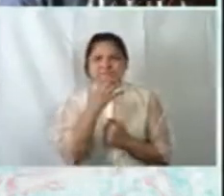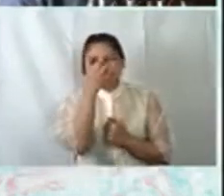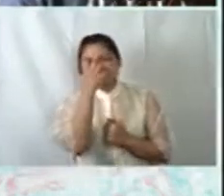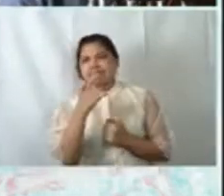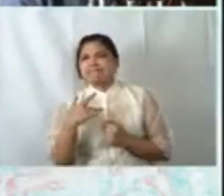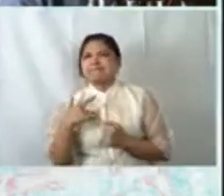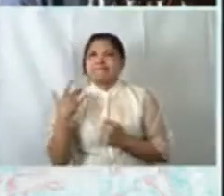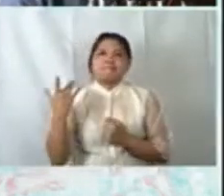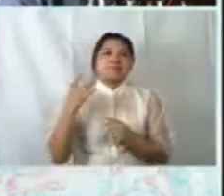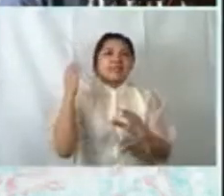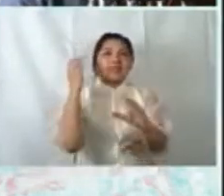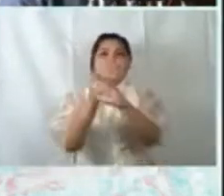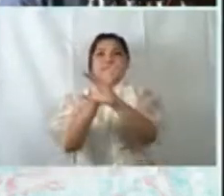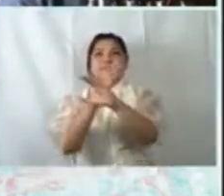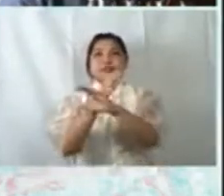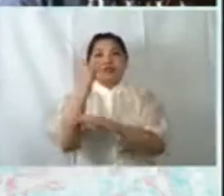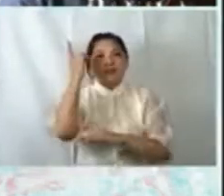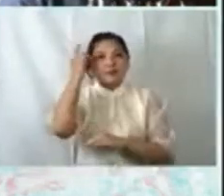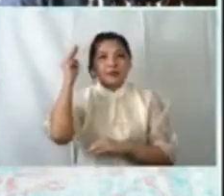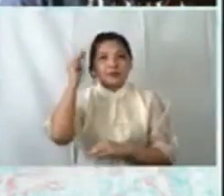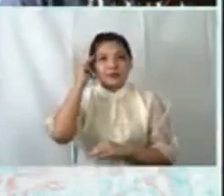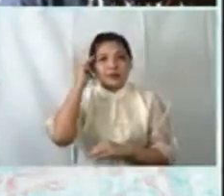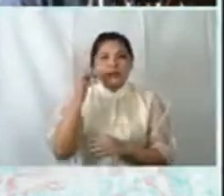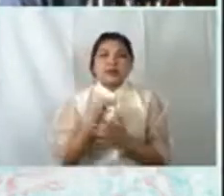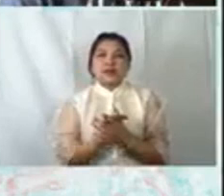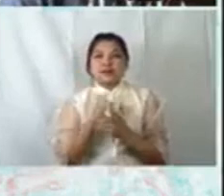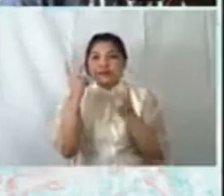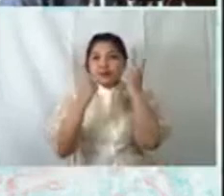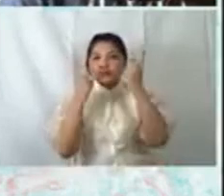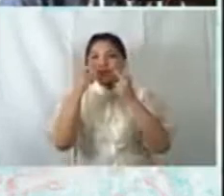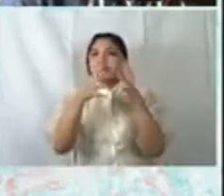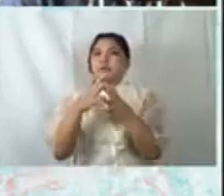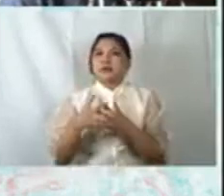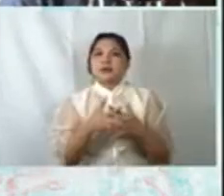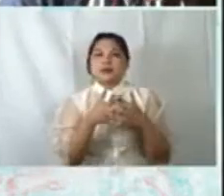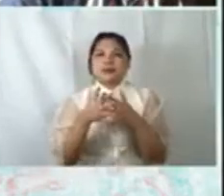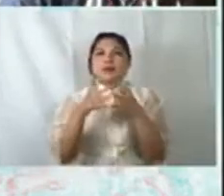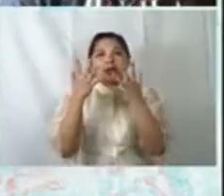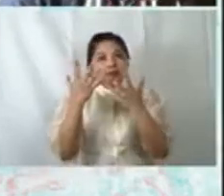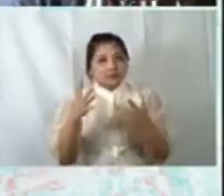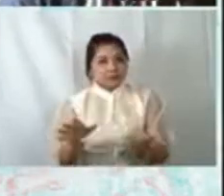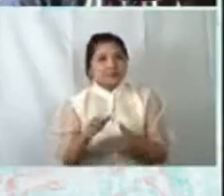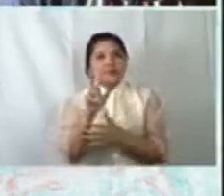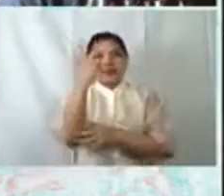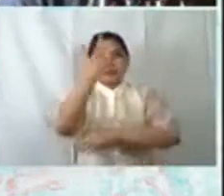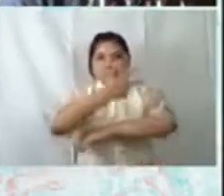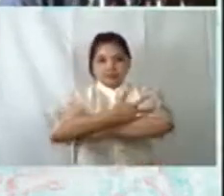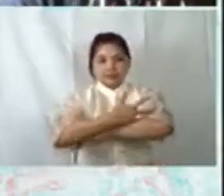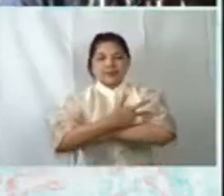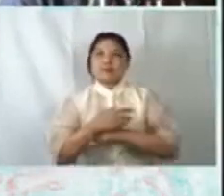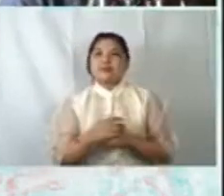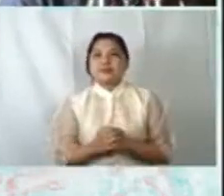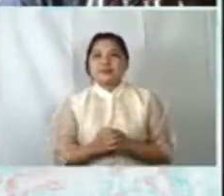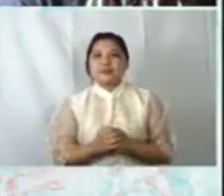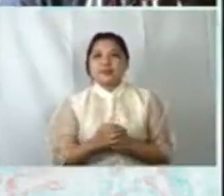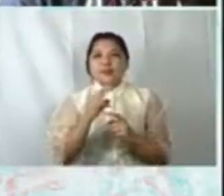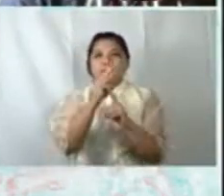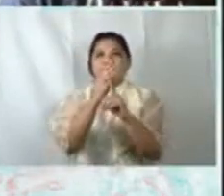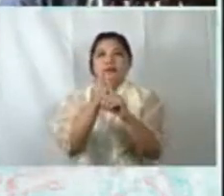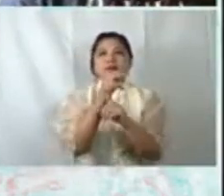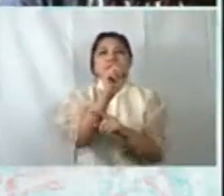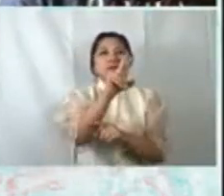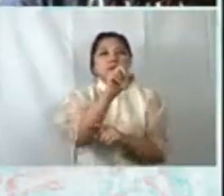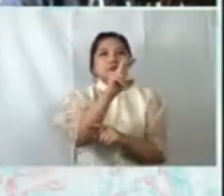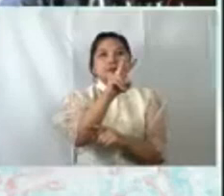Kinansela ni Macapagal ang kanyang nakatagdang state visit sa Amerika at matapos lamang ang tatlong araw, May 12,